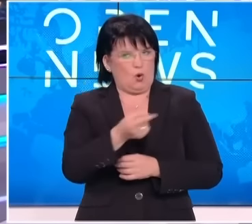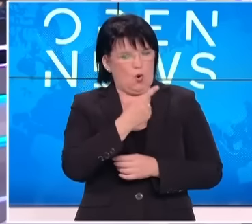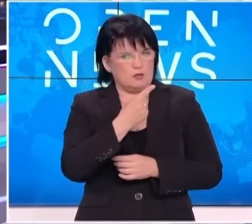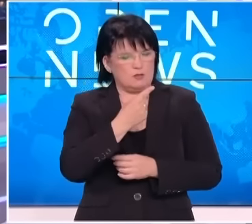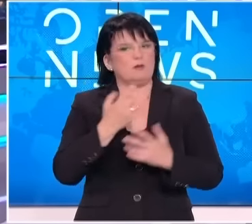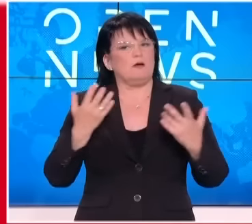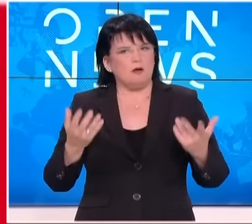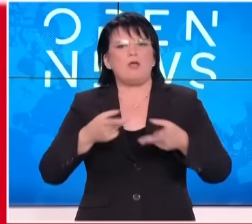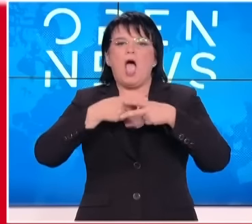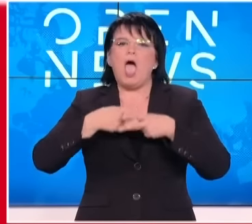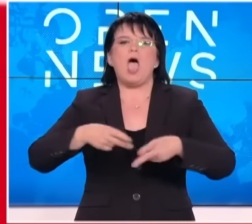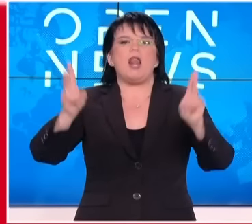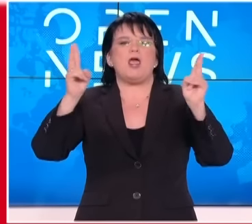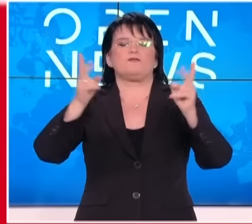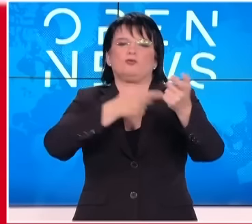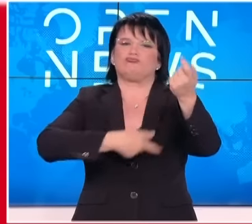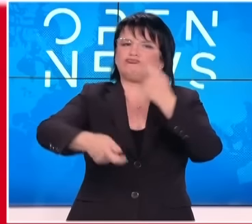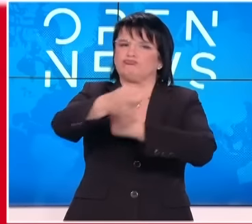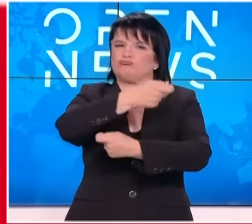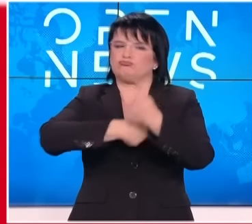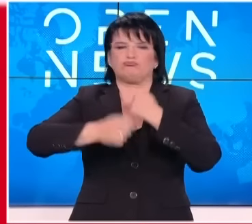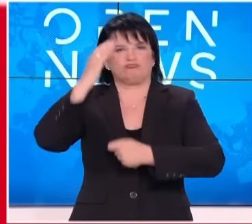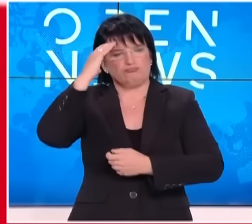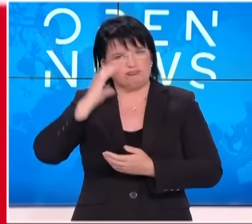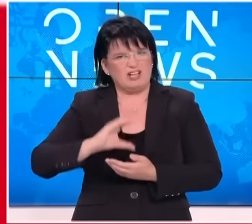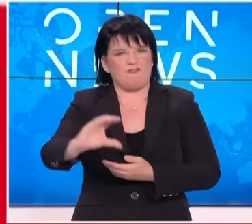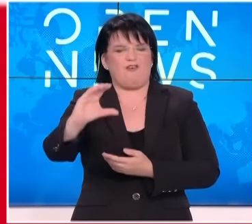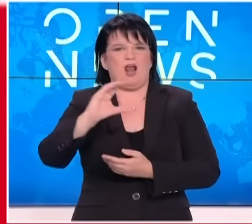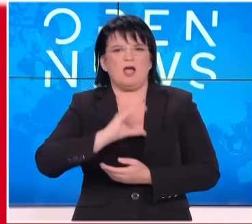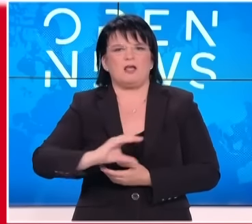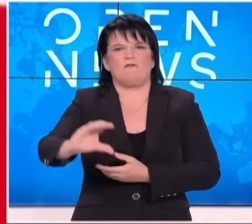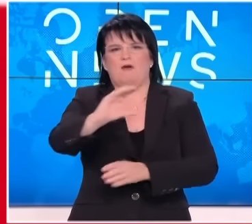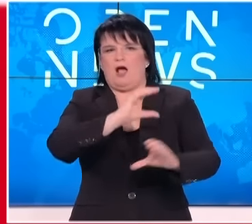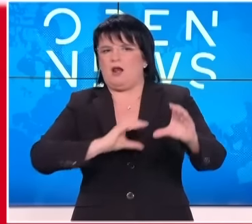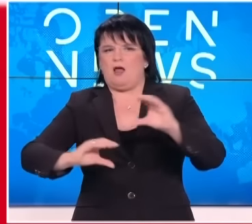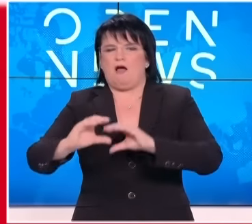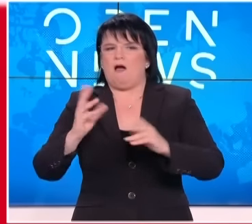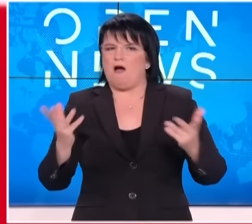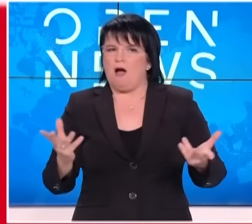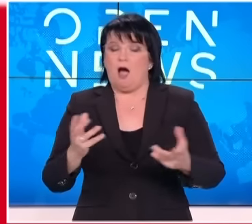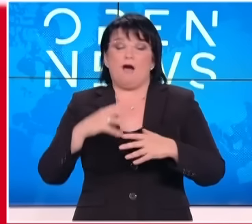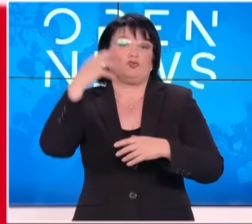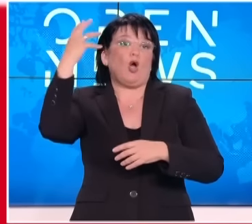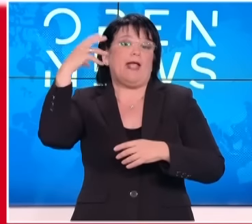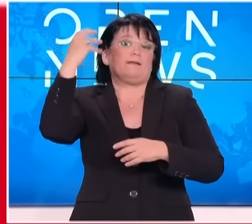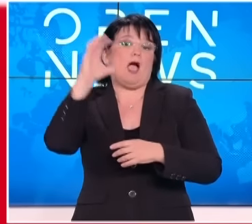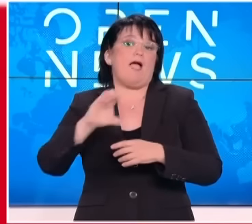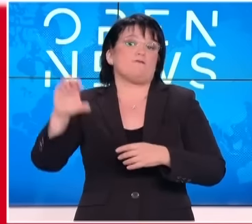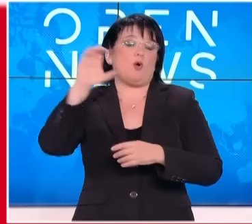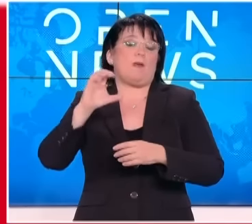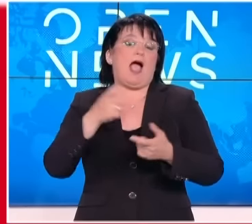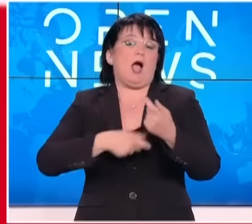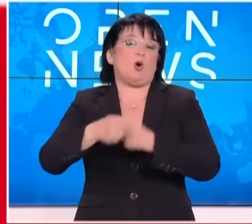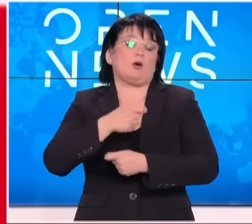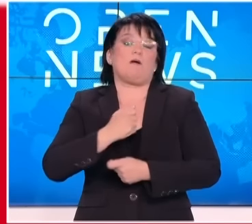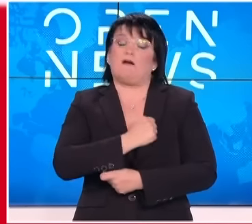μιλάει για ελευθερία κίνησης εμπορευμάτων κεφαλαίων αυτό στην αρχή φάνταζε πολύ ωραίο σε μια ενιαία ευρωπαϊκή αγορά